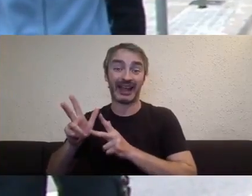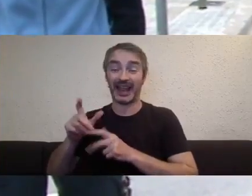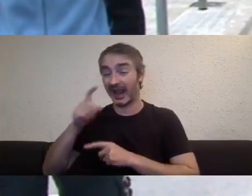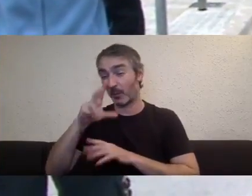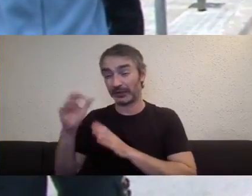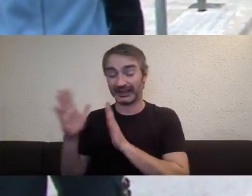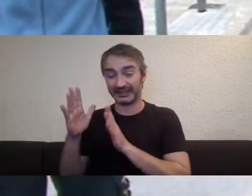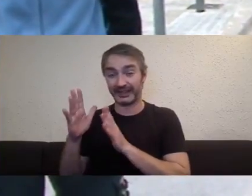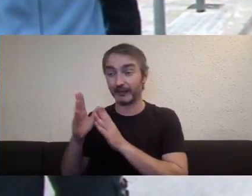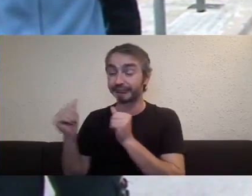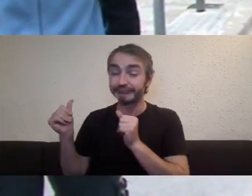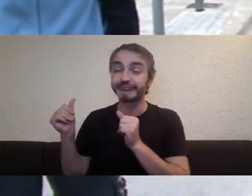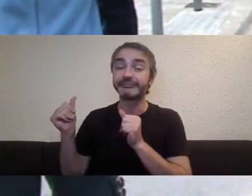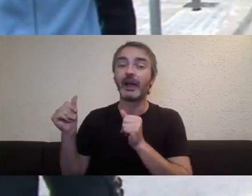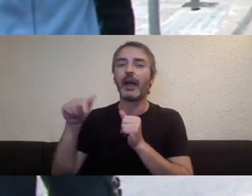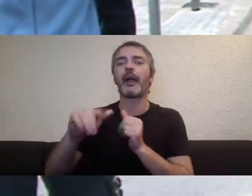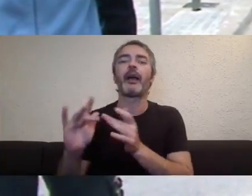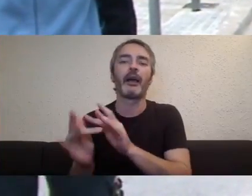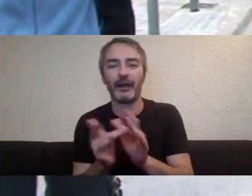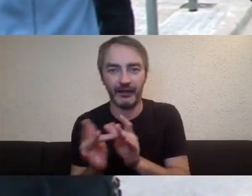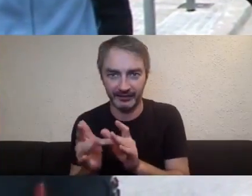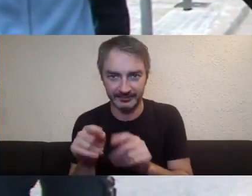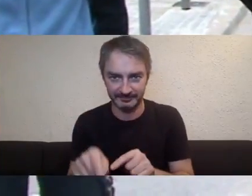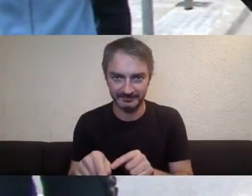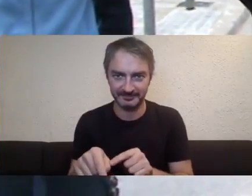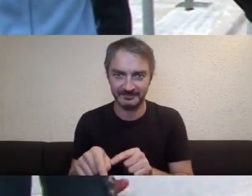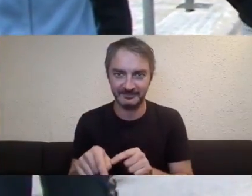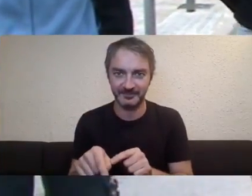que es va tancar al començament dels 80, i bueno, a través